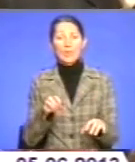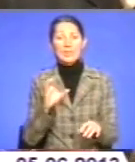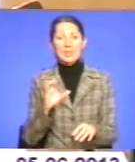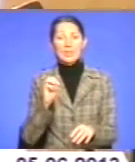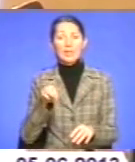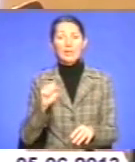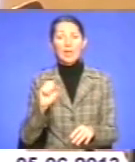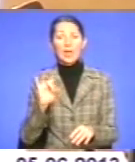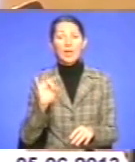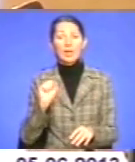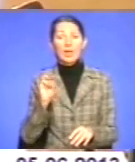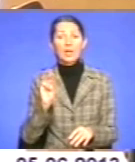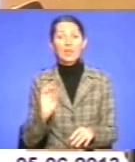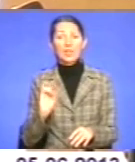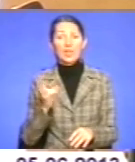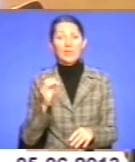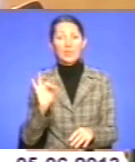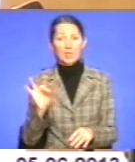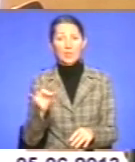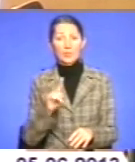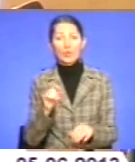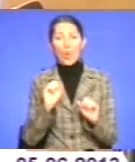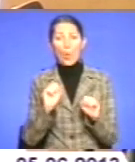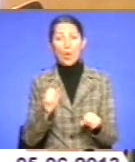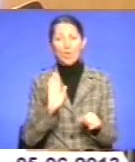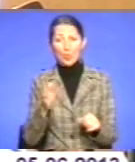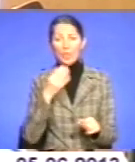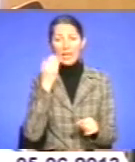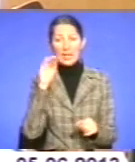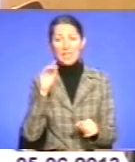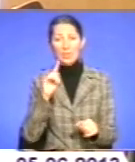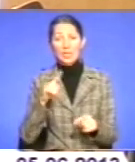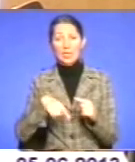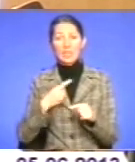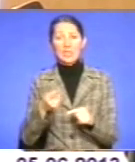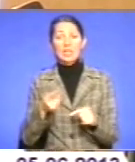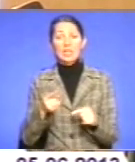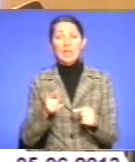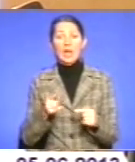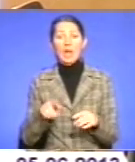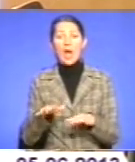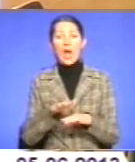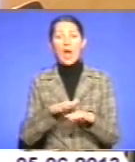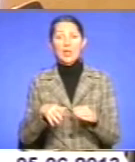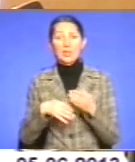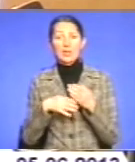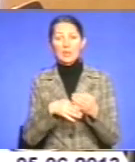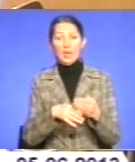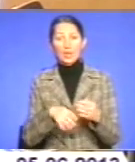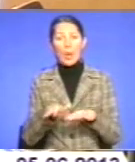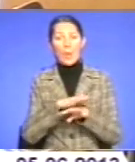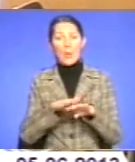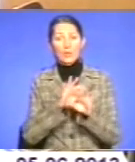Тарашевський. Що може бути краще, ніж через засоби масової інформації поділитися своєю радістю,